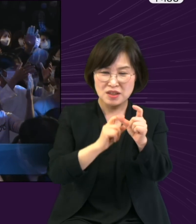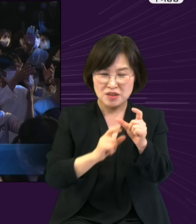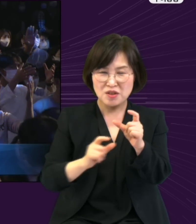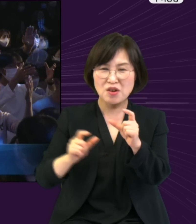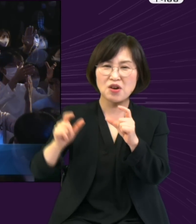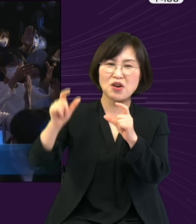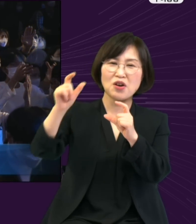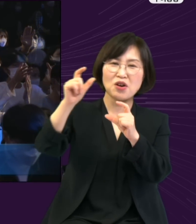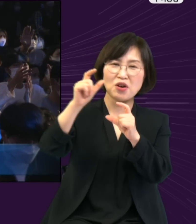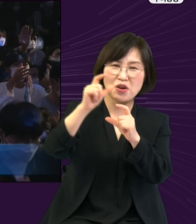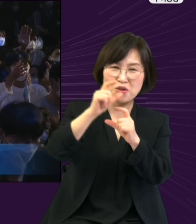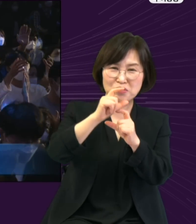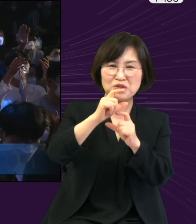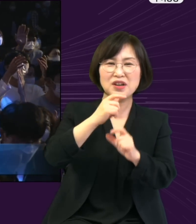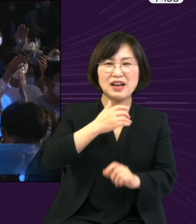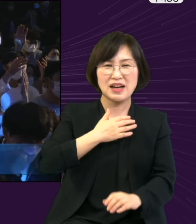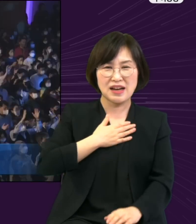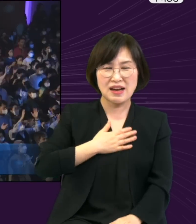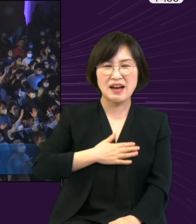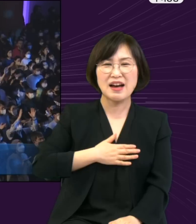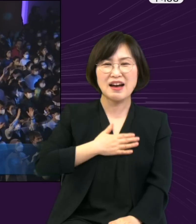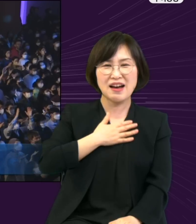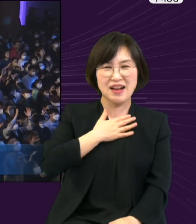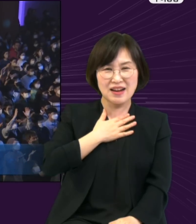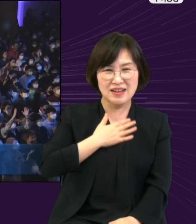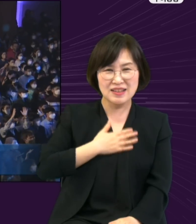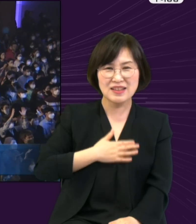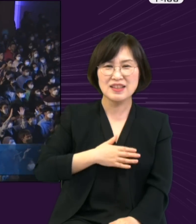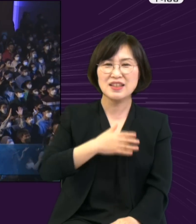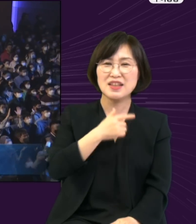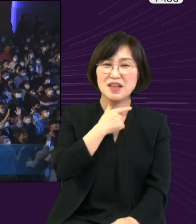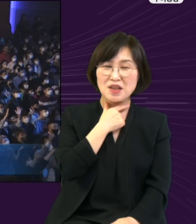주님을 더욱 알기